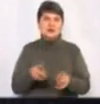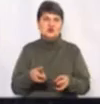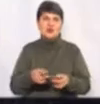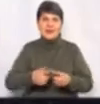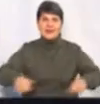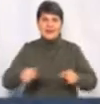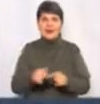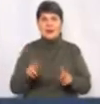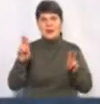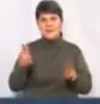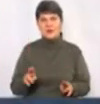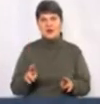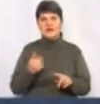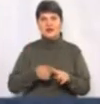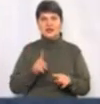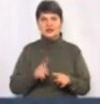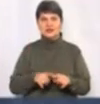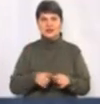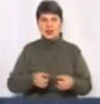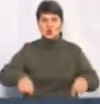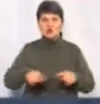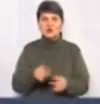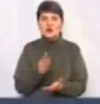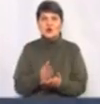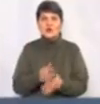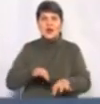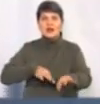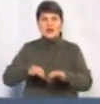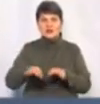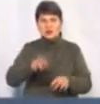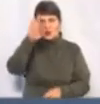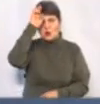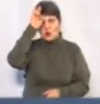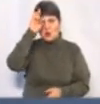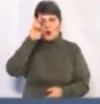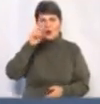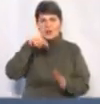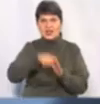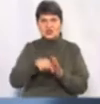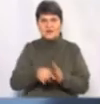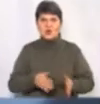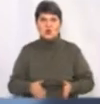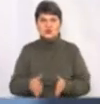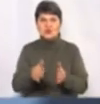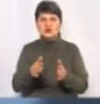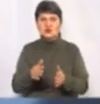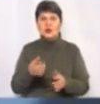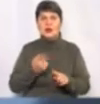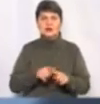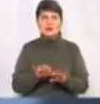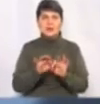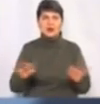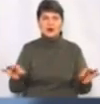Це, як правило, ці ділянки розташовані на дорогах державного значення. Ну, так склалося. Всі